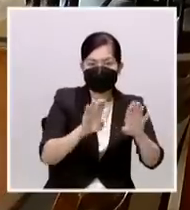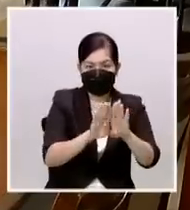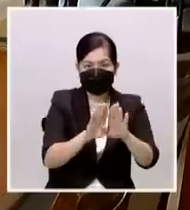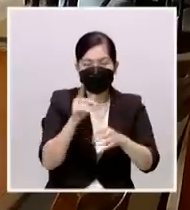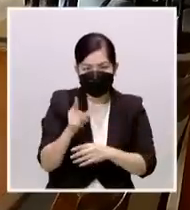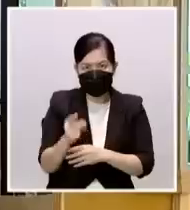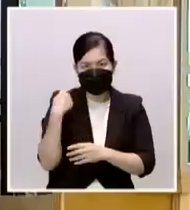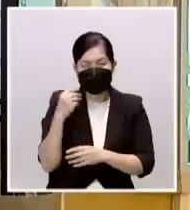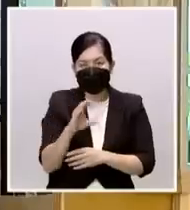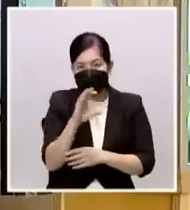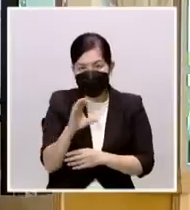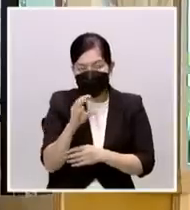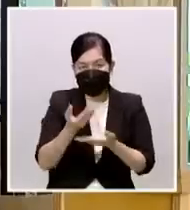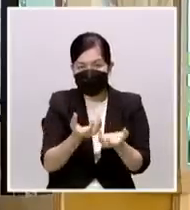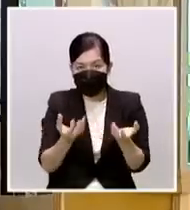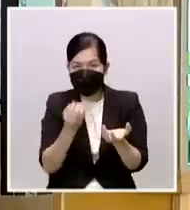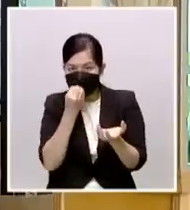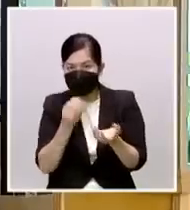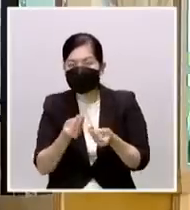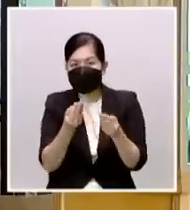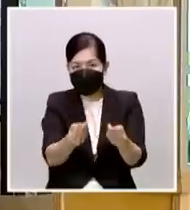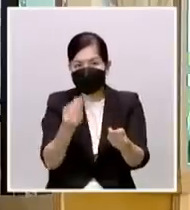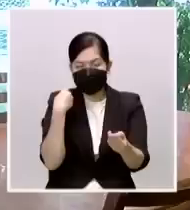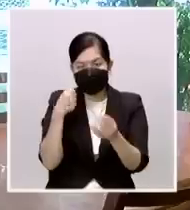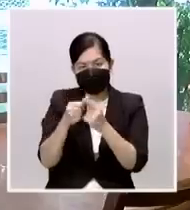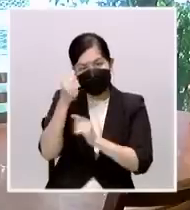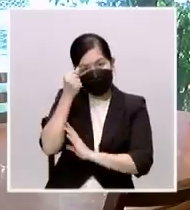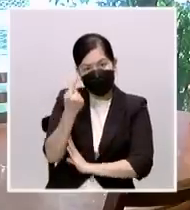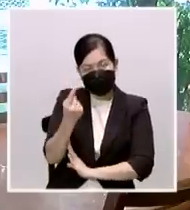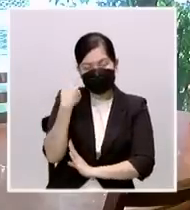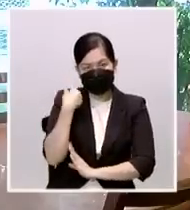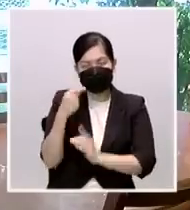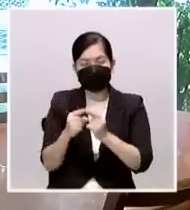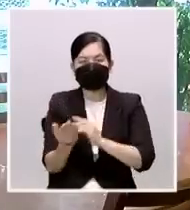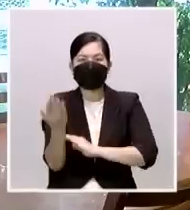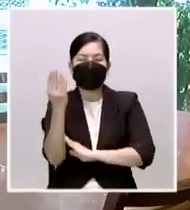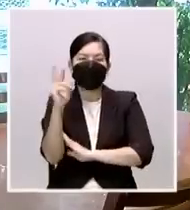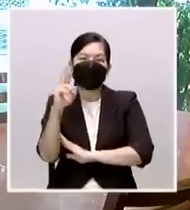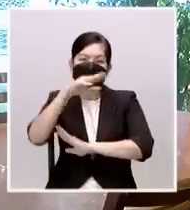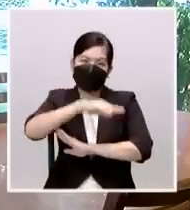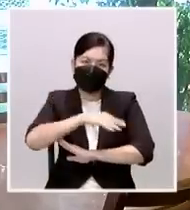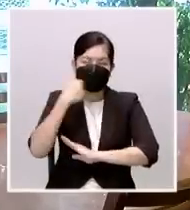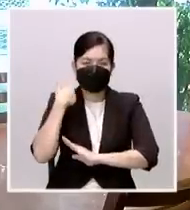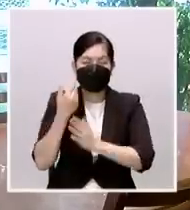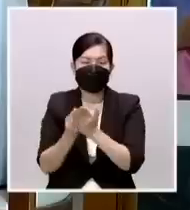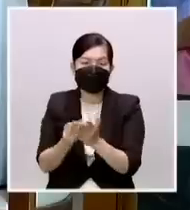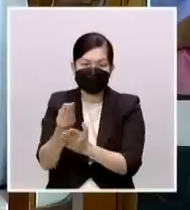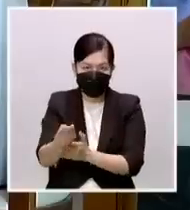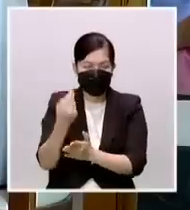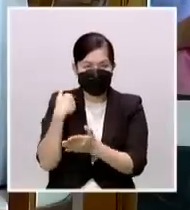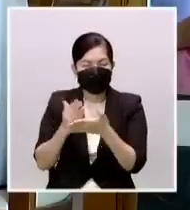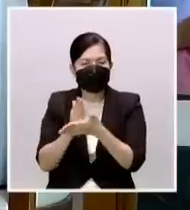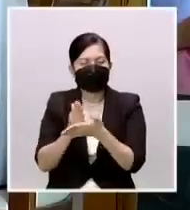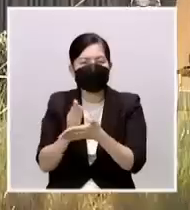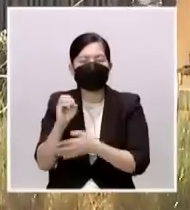ะวันนึงเนี่ยคนละ3มื้อเลยแล้วก็จะมีการชดเชยด้วยค่าแรง 50% ดังนั้นเนี่ยต้องซื้อหาอยู่แล้วเนี่ยก็มาซื้อจาก